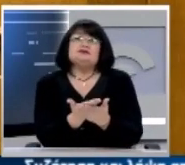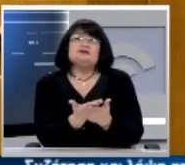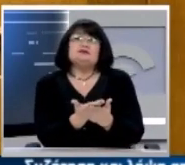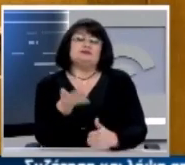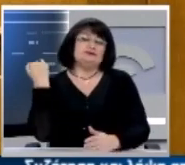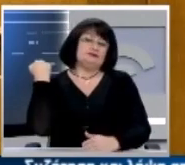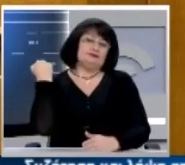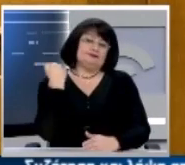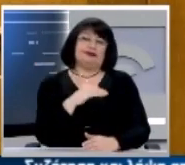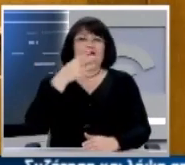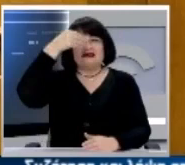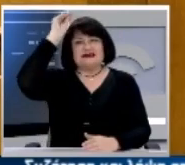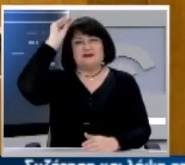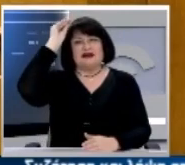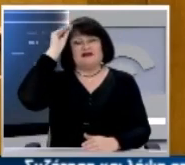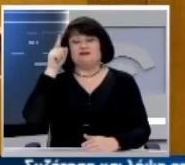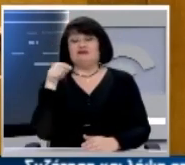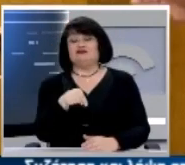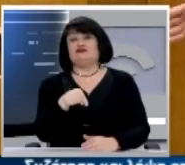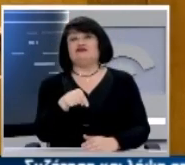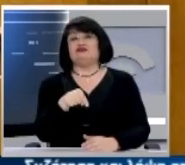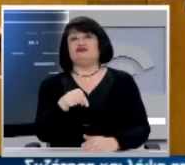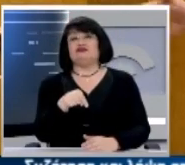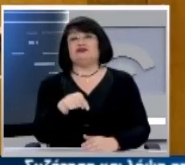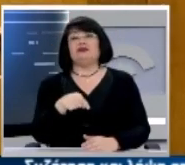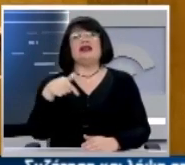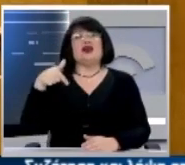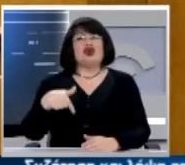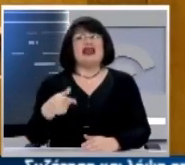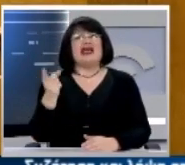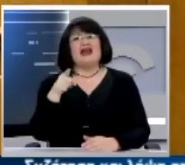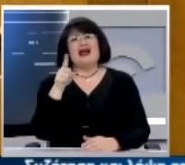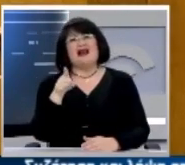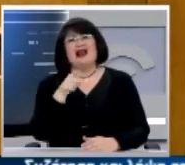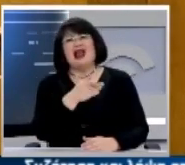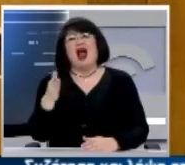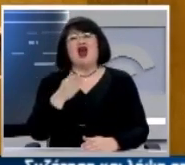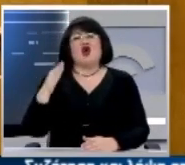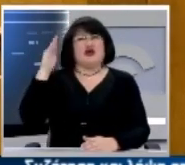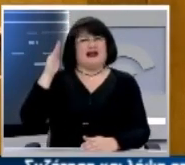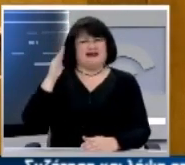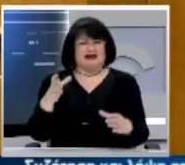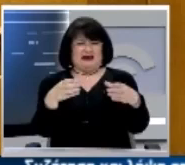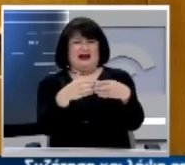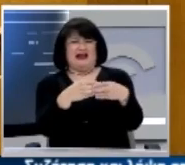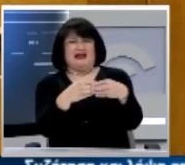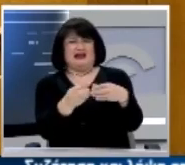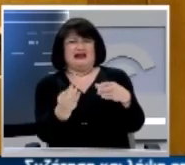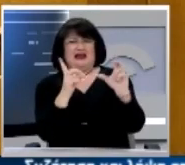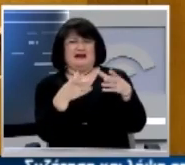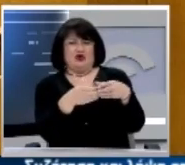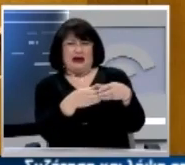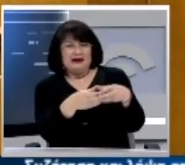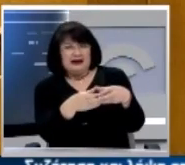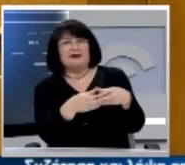του Αλέξη Τσίπρα επιπίνακι, μαζί με τον κύριο Γεωργιάδη και με διάφορους άλλους ακροδεξιούς, τους οποίους έχετε μαζέψει εκεί στη Νέα Δημοκρατία